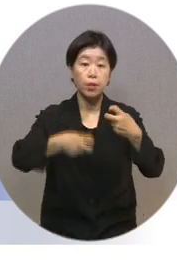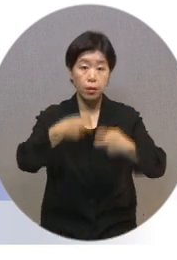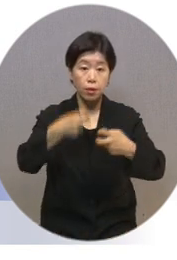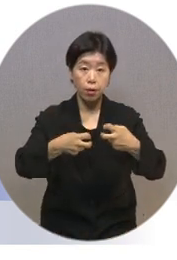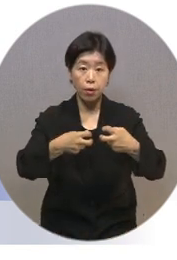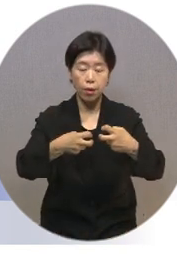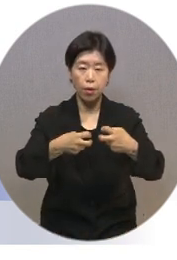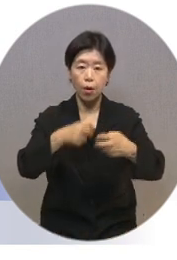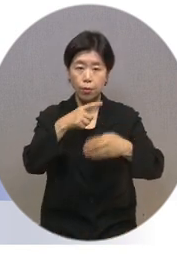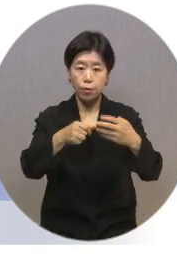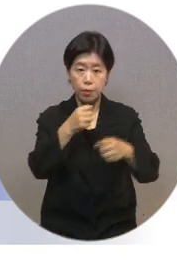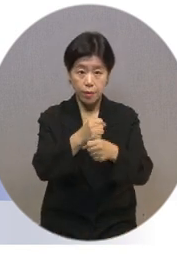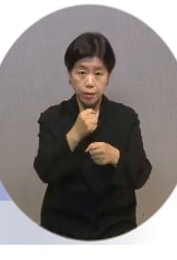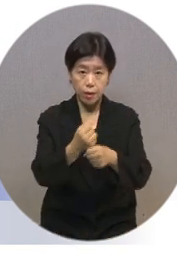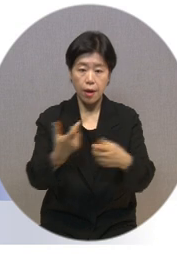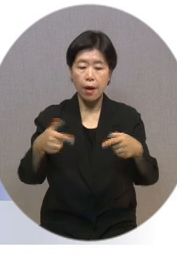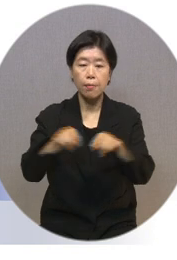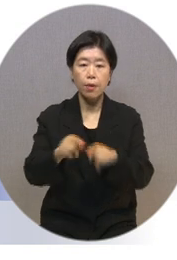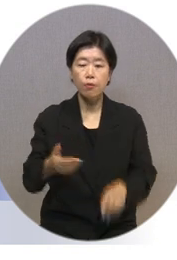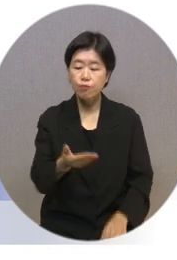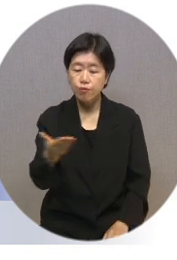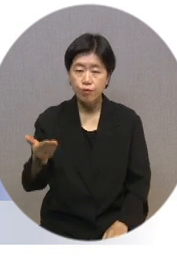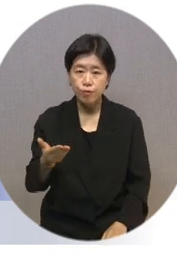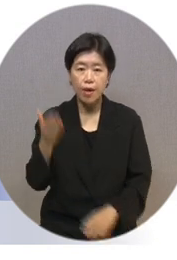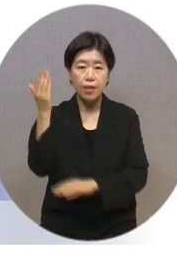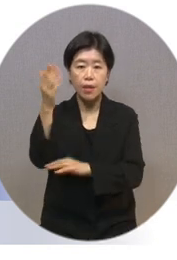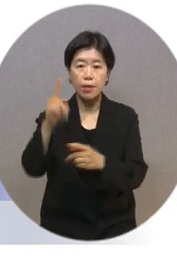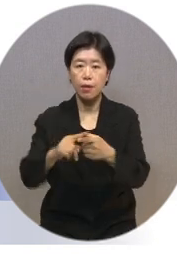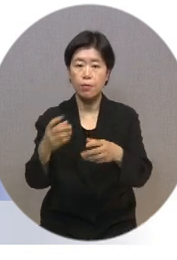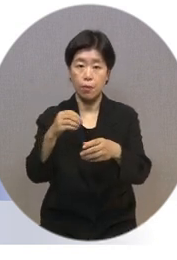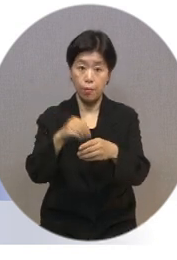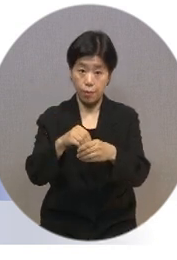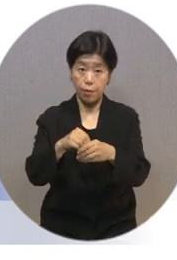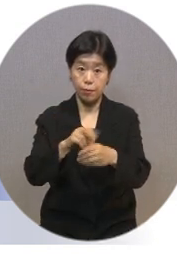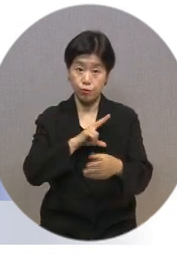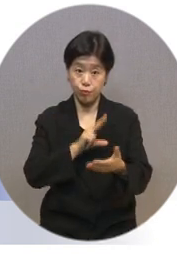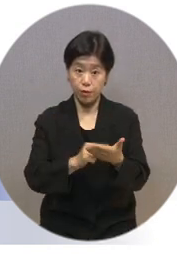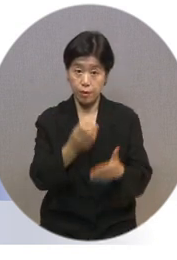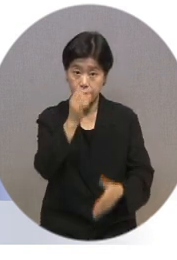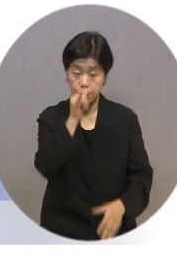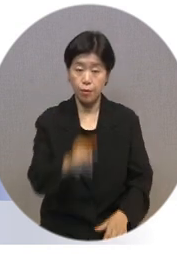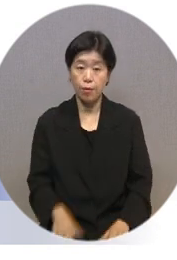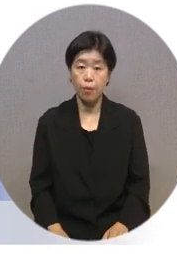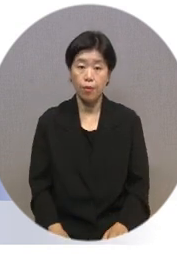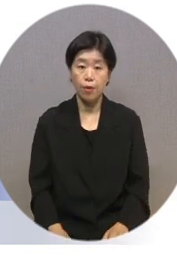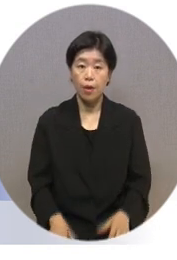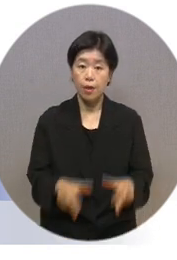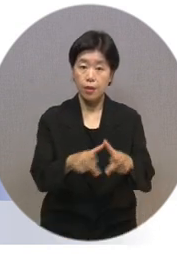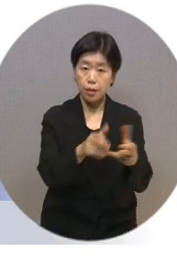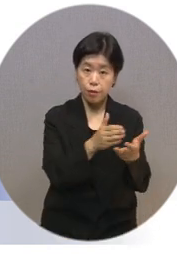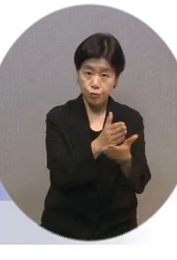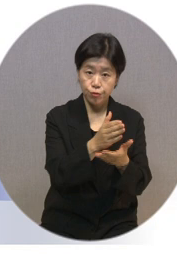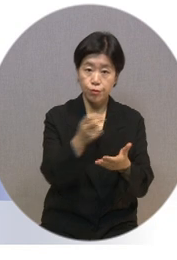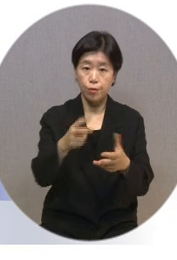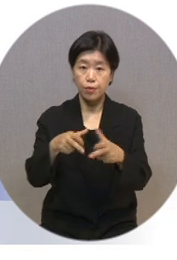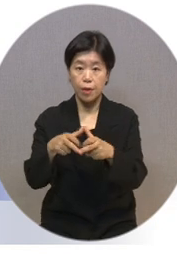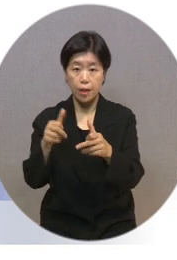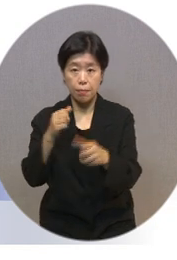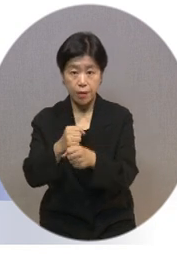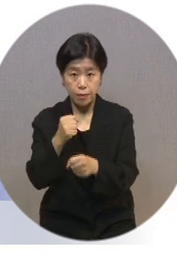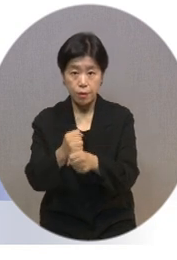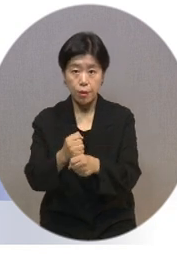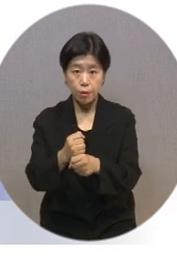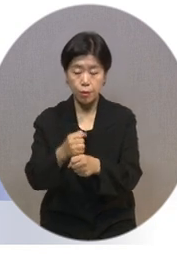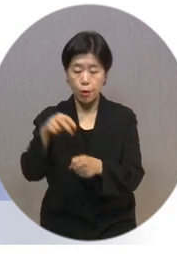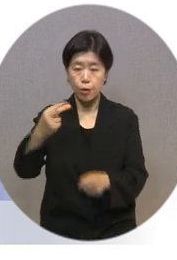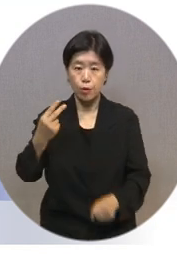콘텐츠로 함께하는 우리의 이야기를 주제로 진행되는데요. 공모 분야는 장애 주제, 장애인 제작, 쇼폼